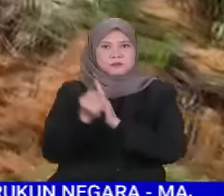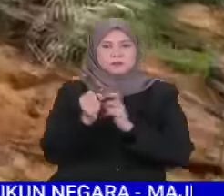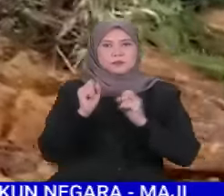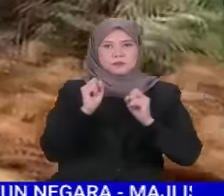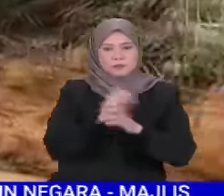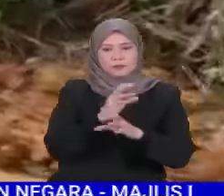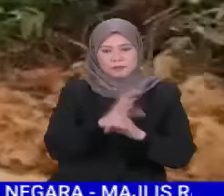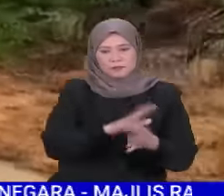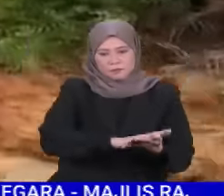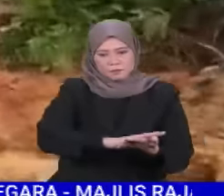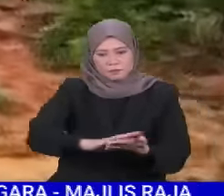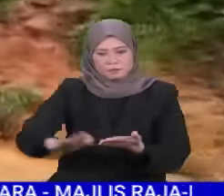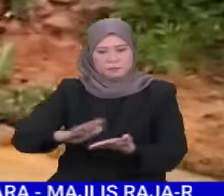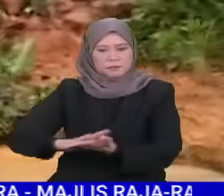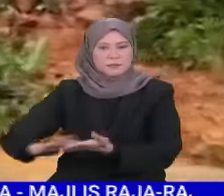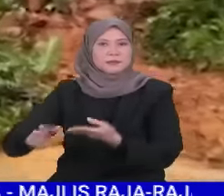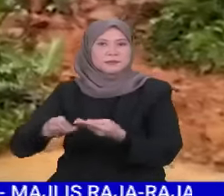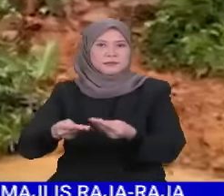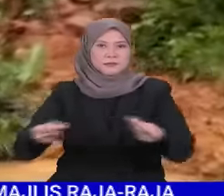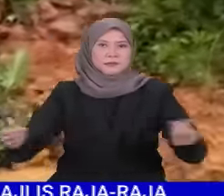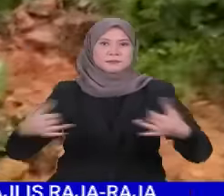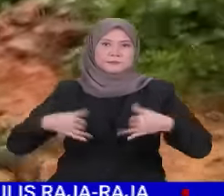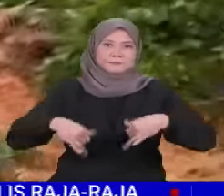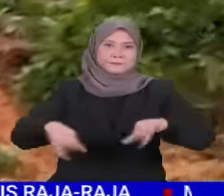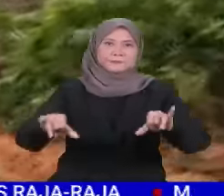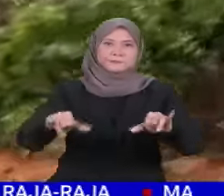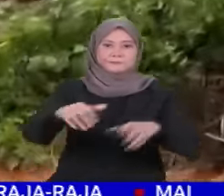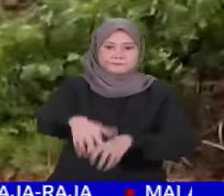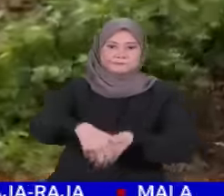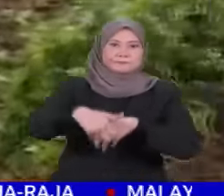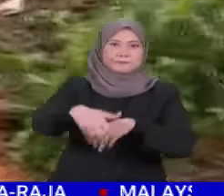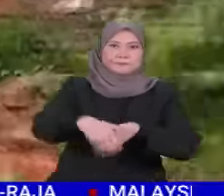usaha membersihkan untuhan giat dijalankan